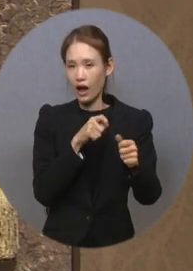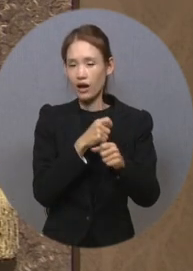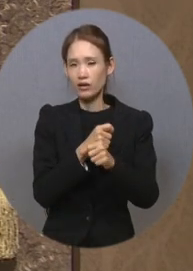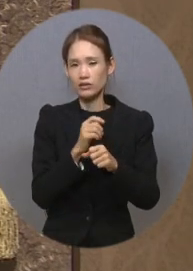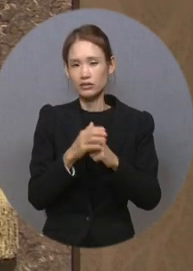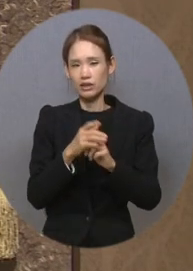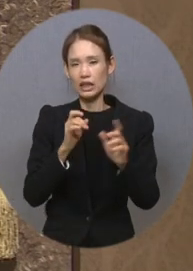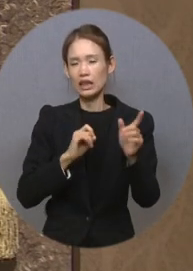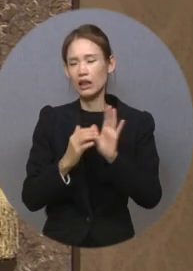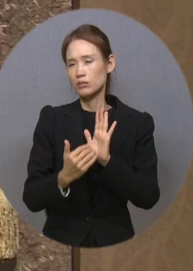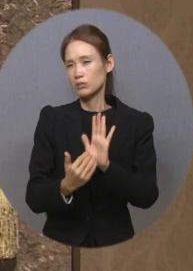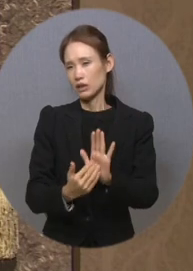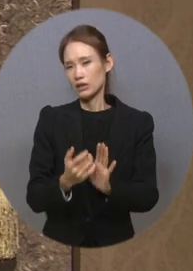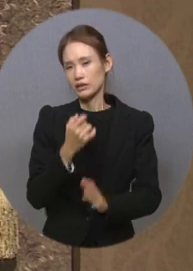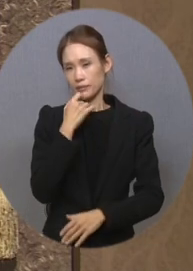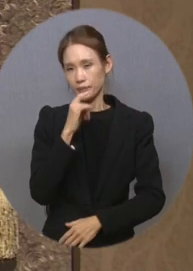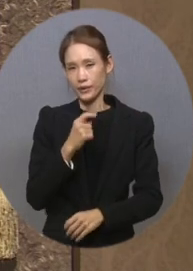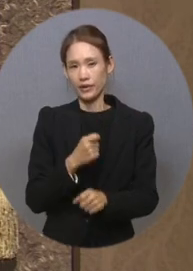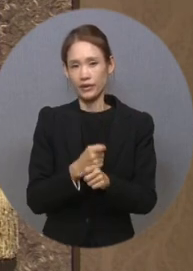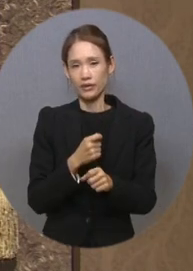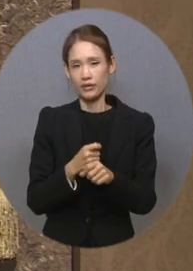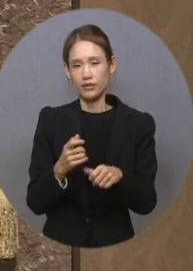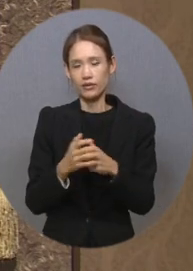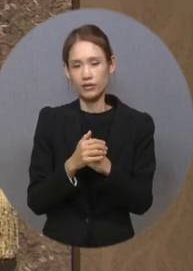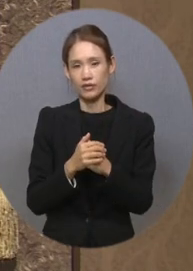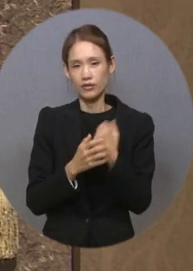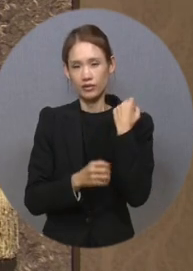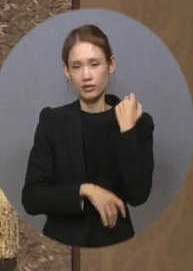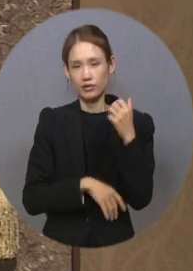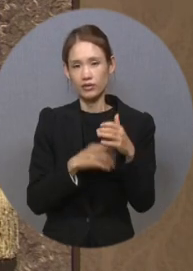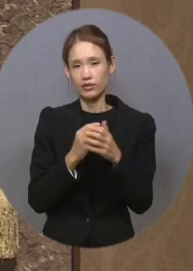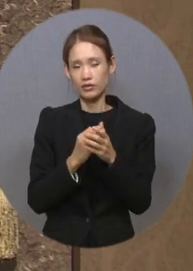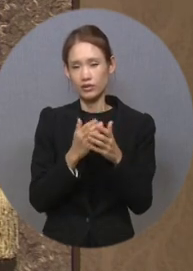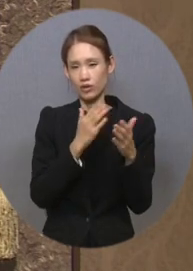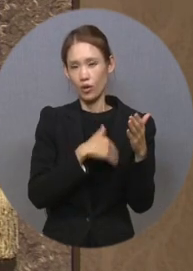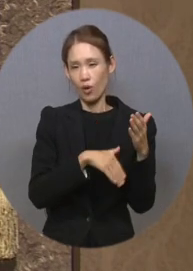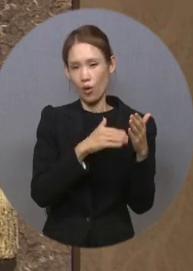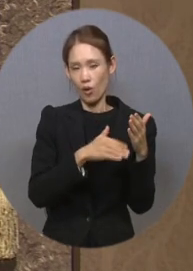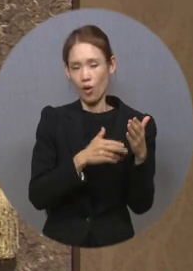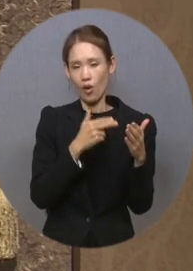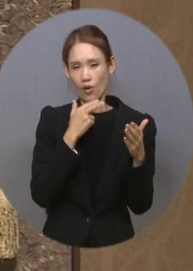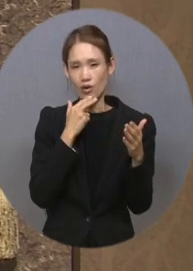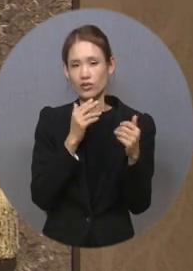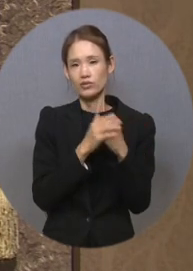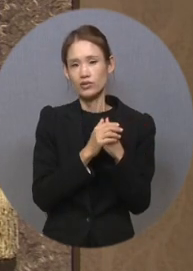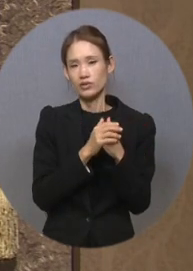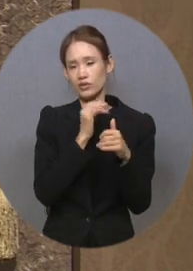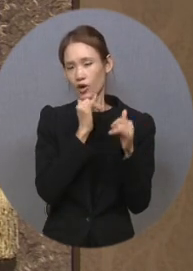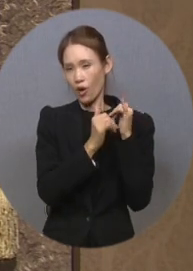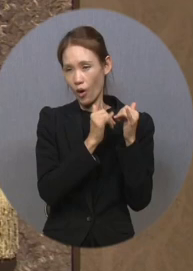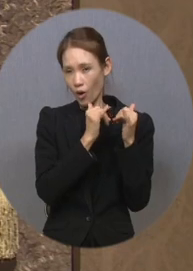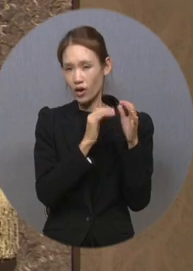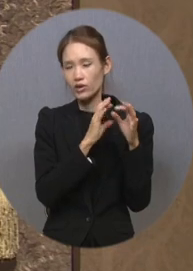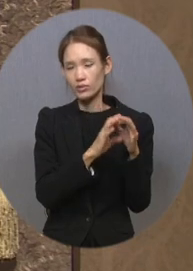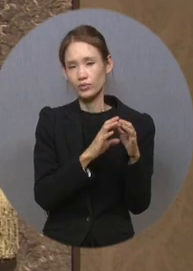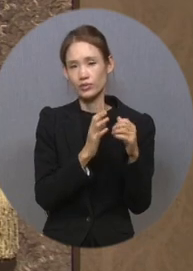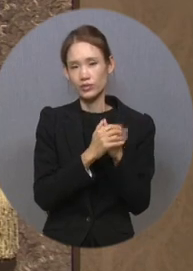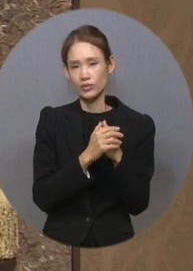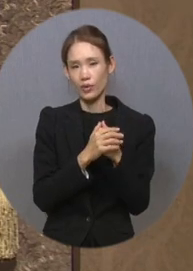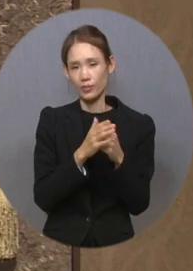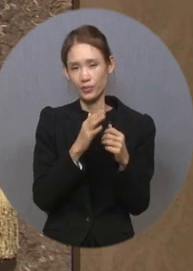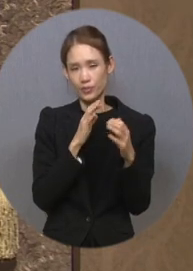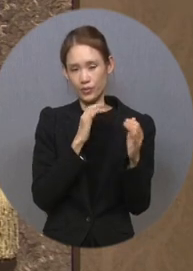다들 꺼리거든요. 그러니까 기존에 이런 그 비공식 연락망 통해서 네.